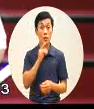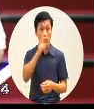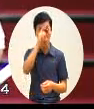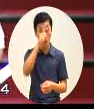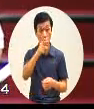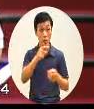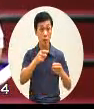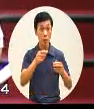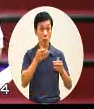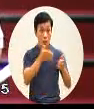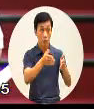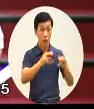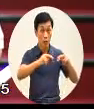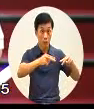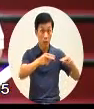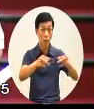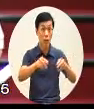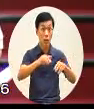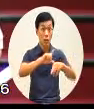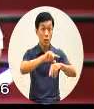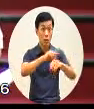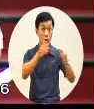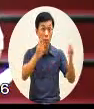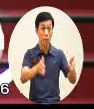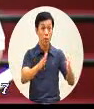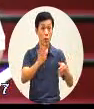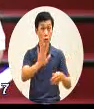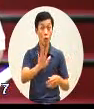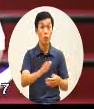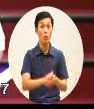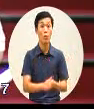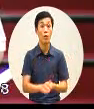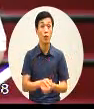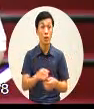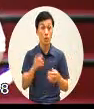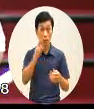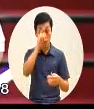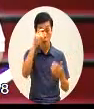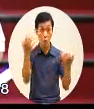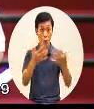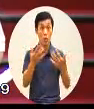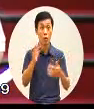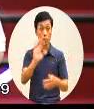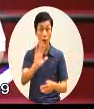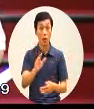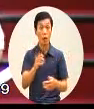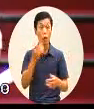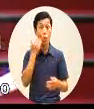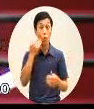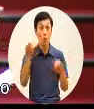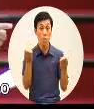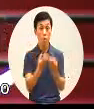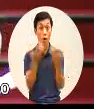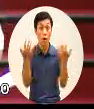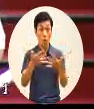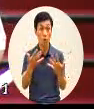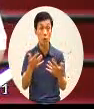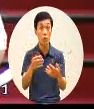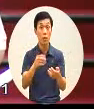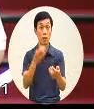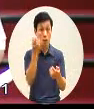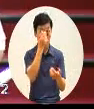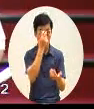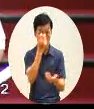间，爱好啊要求下卡啦吼，唔通啦吼，有一个问题，发生问题的时阵，到时验收